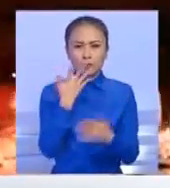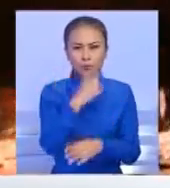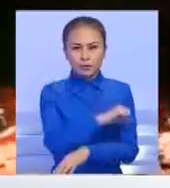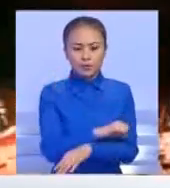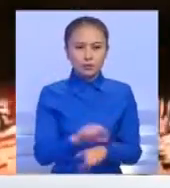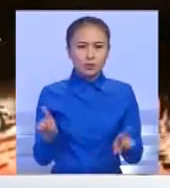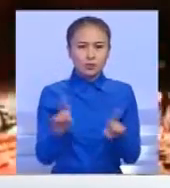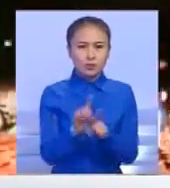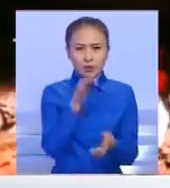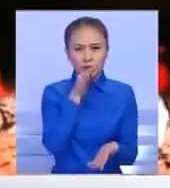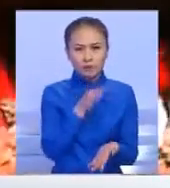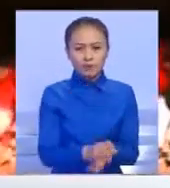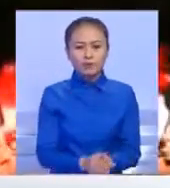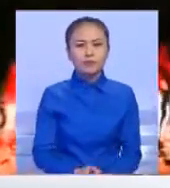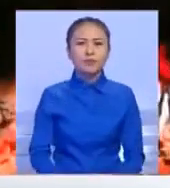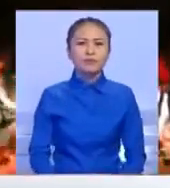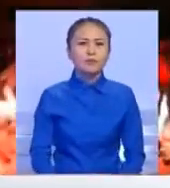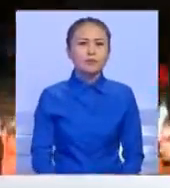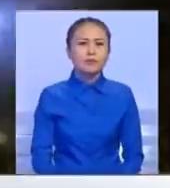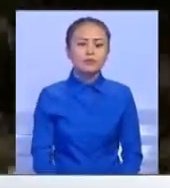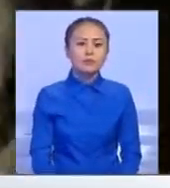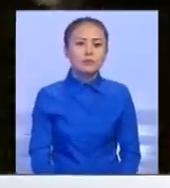үшін жауапты болды.